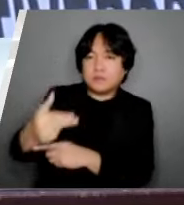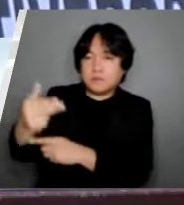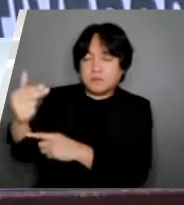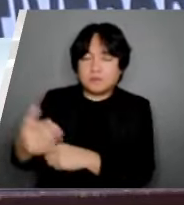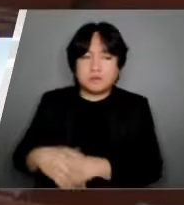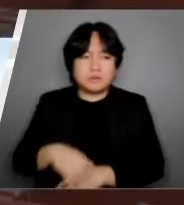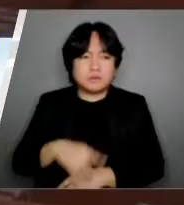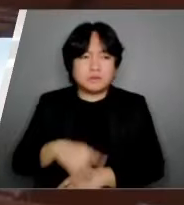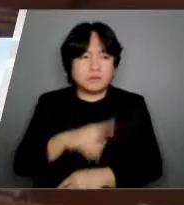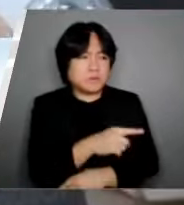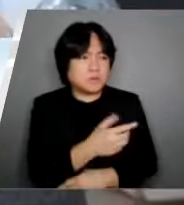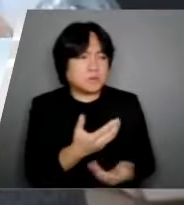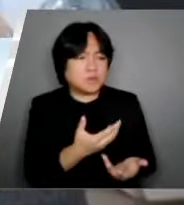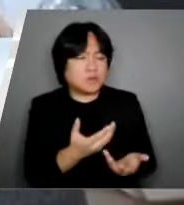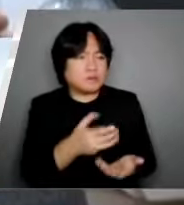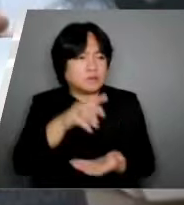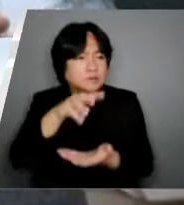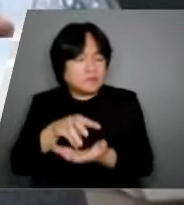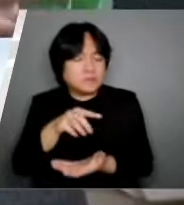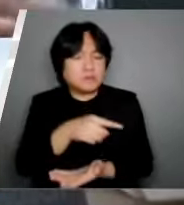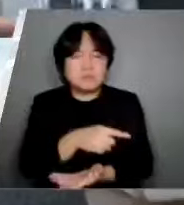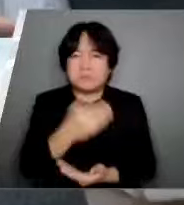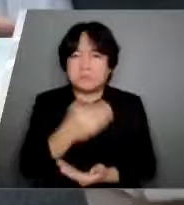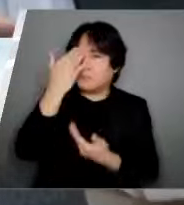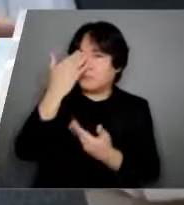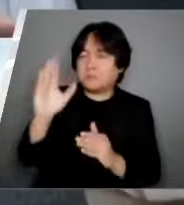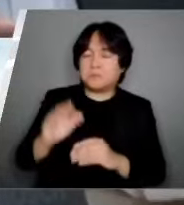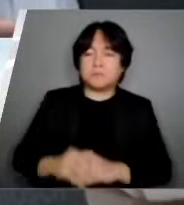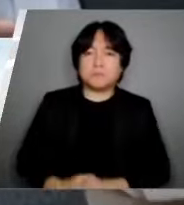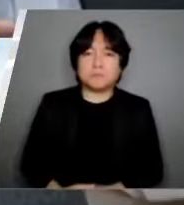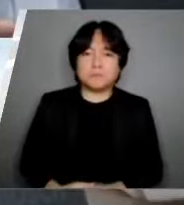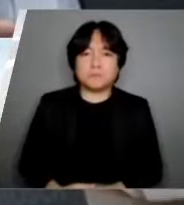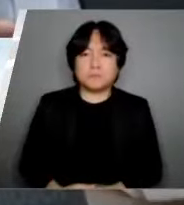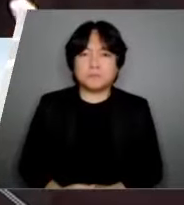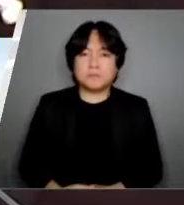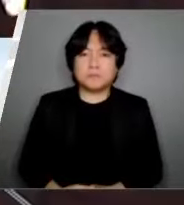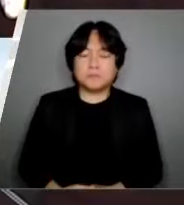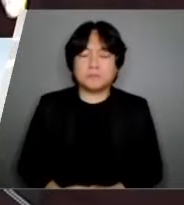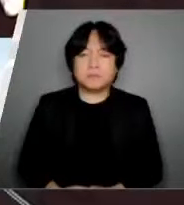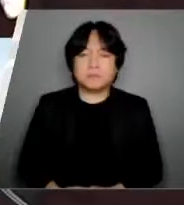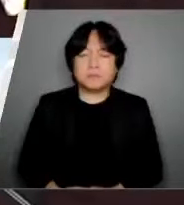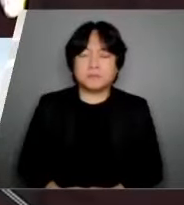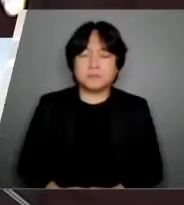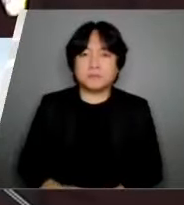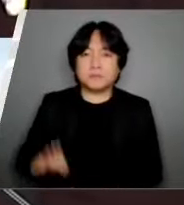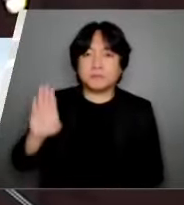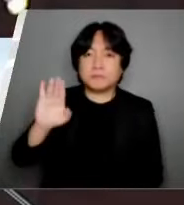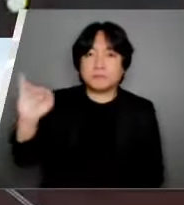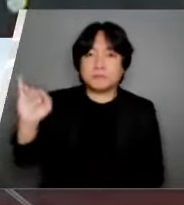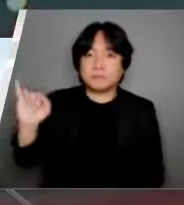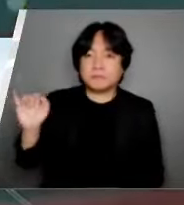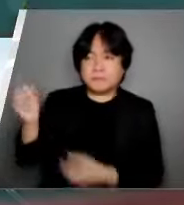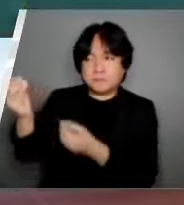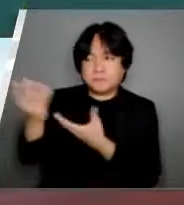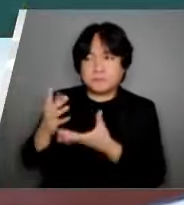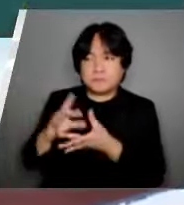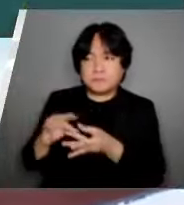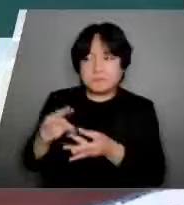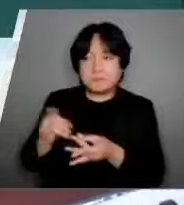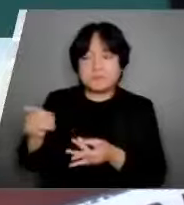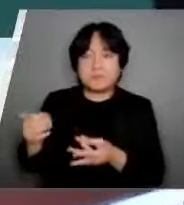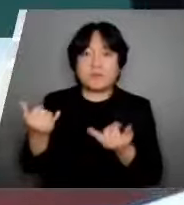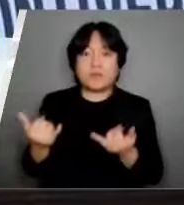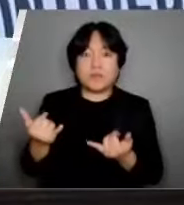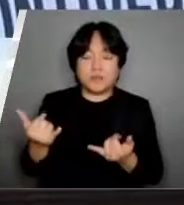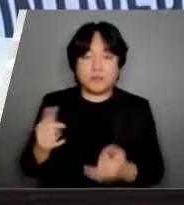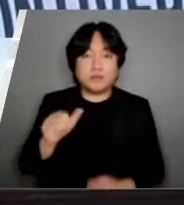nauna siya alis sa hotel. Base naman sa impormasyon ng Bureau of Immigration, nasa Jakarta, Indonesia na ang na-dismiss na